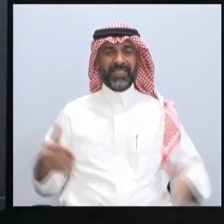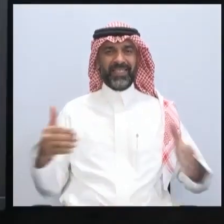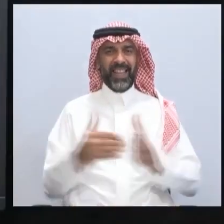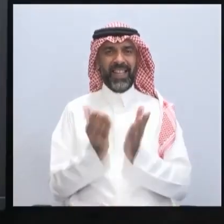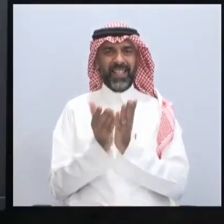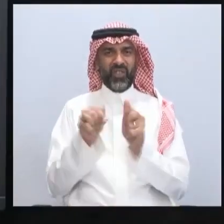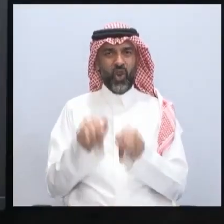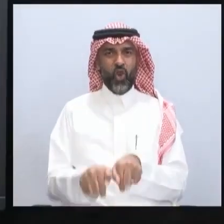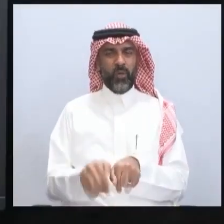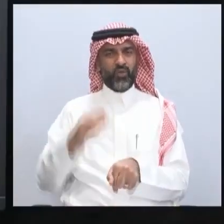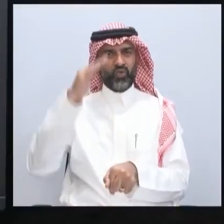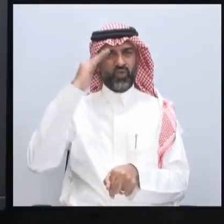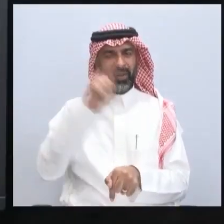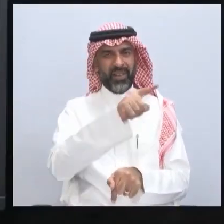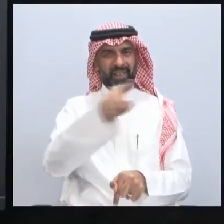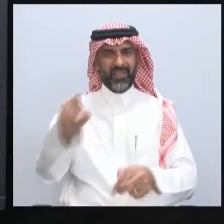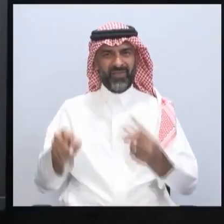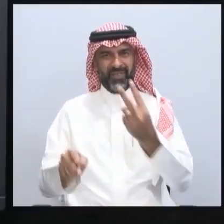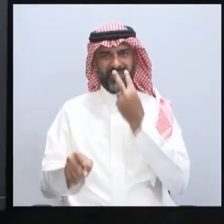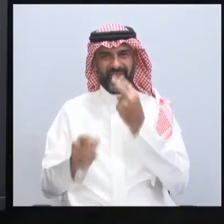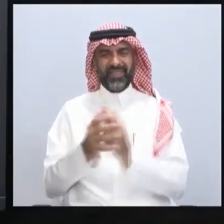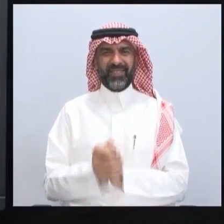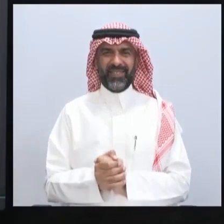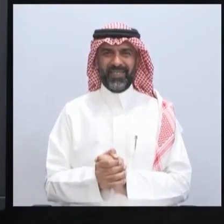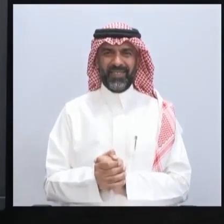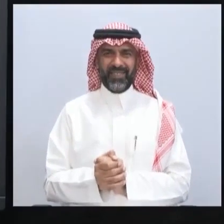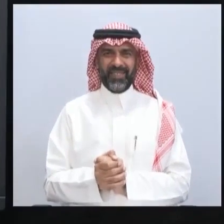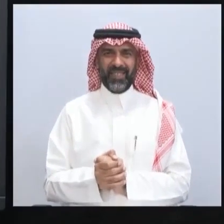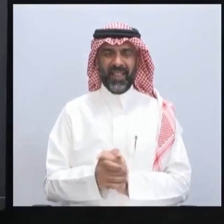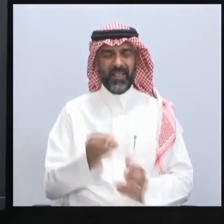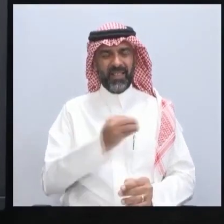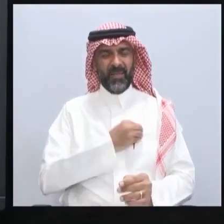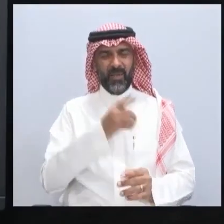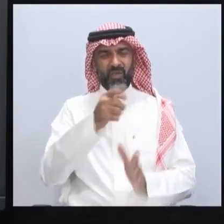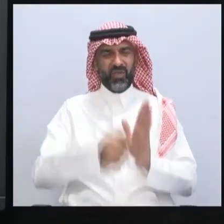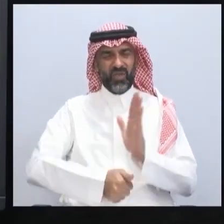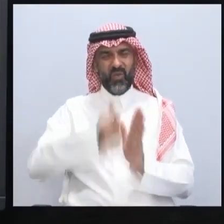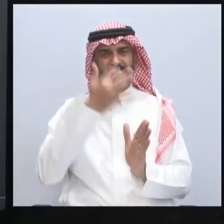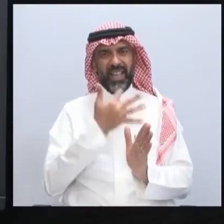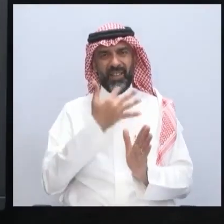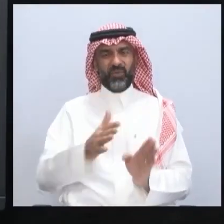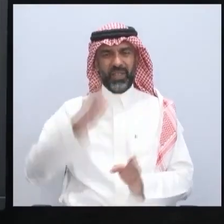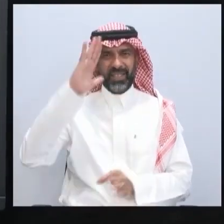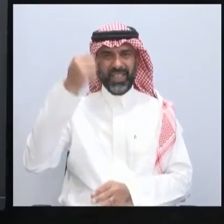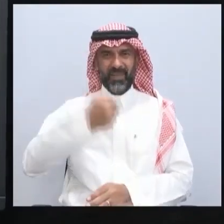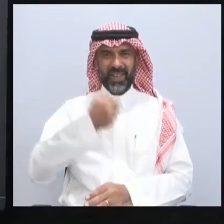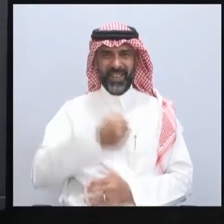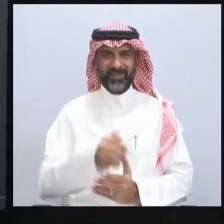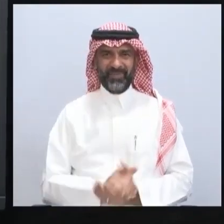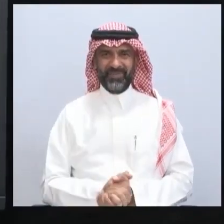اليوم شاكرا ومقدرا لكم تفاعلكم مع تمنياتي لكم بالتوفيق